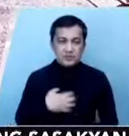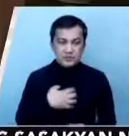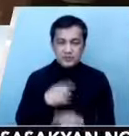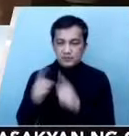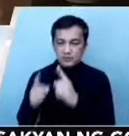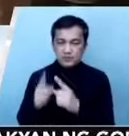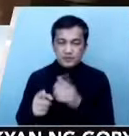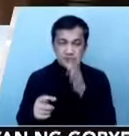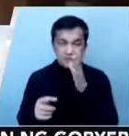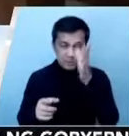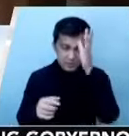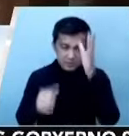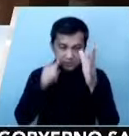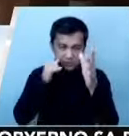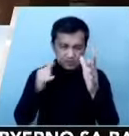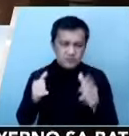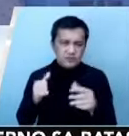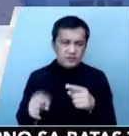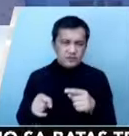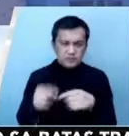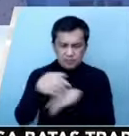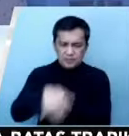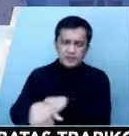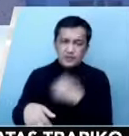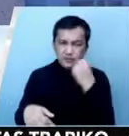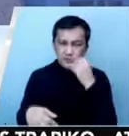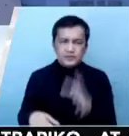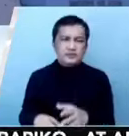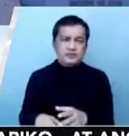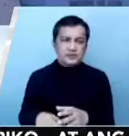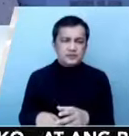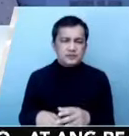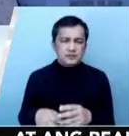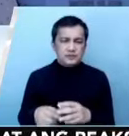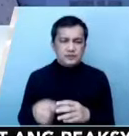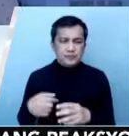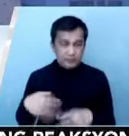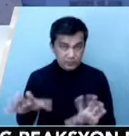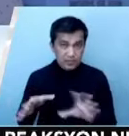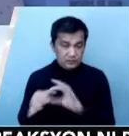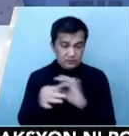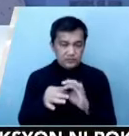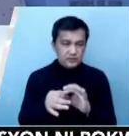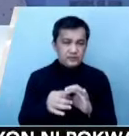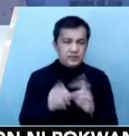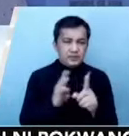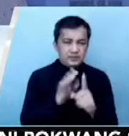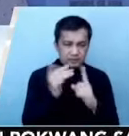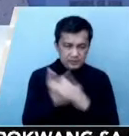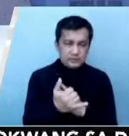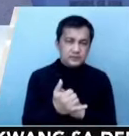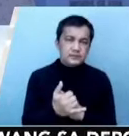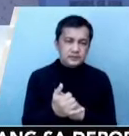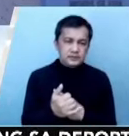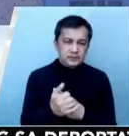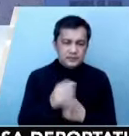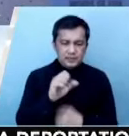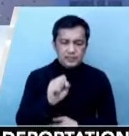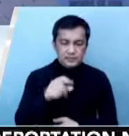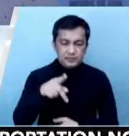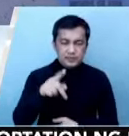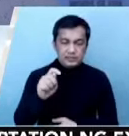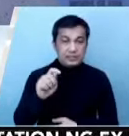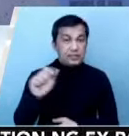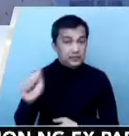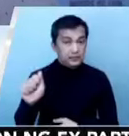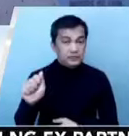kahapon, masyado ng gabi ang uwian. We coordinated already with the barangay and the SPTA. So yung